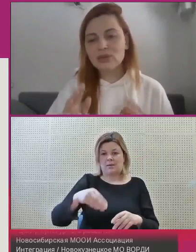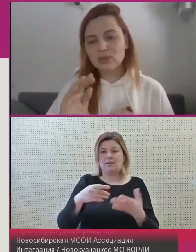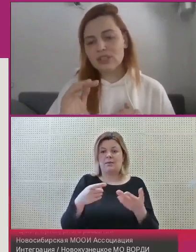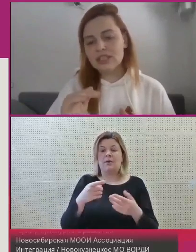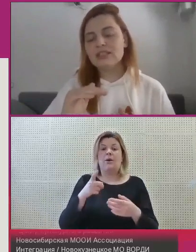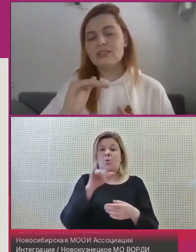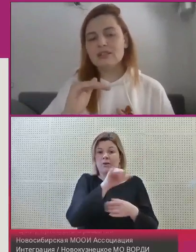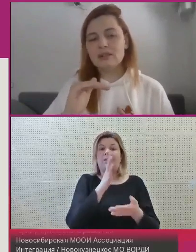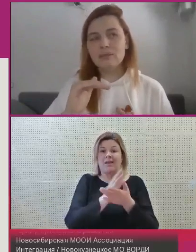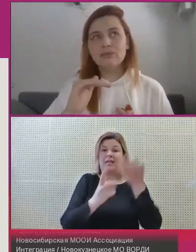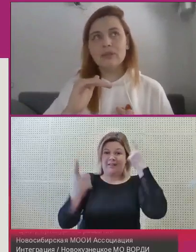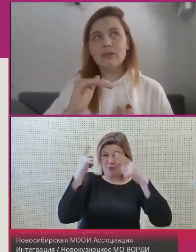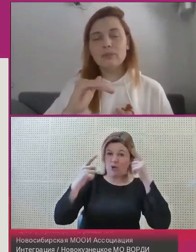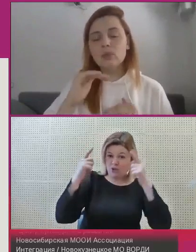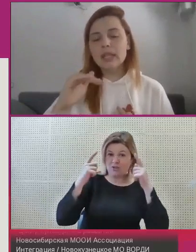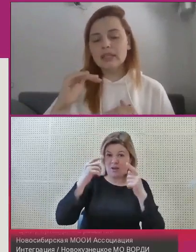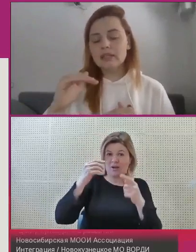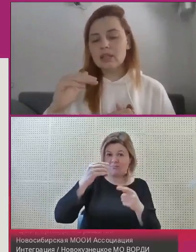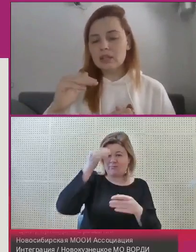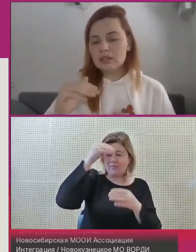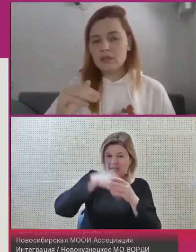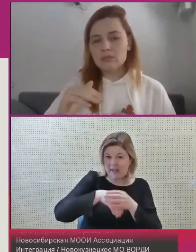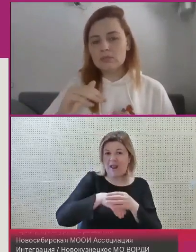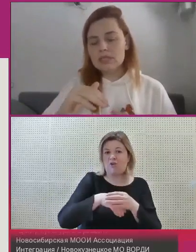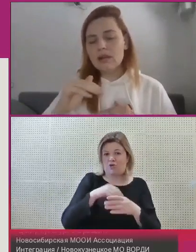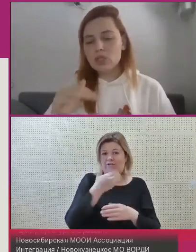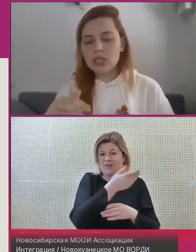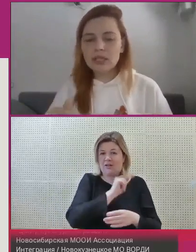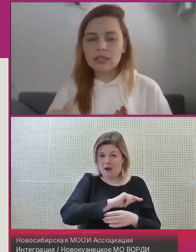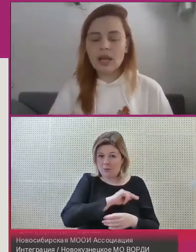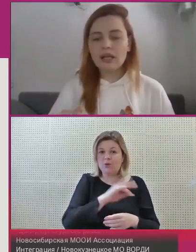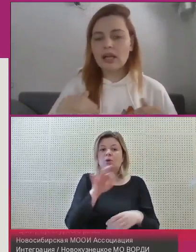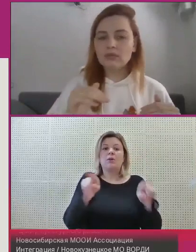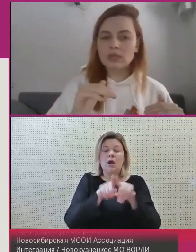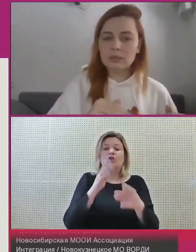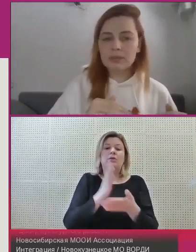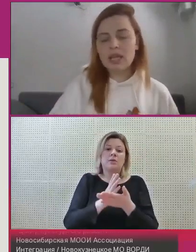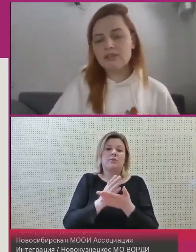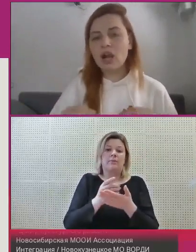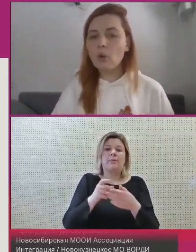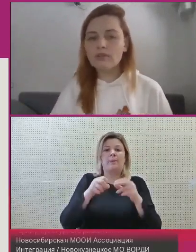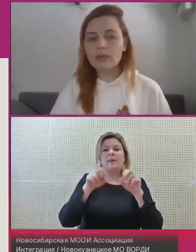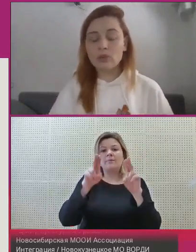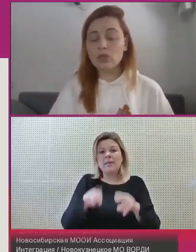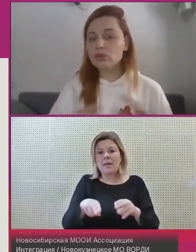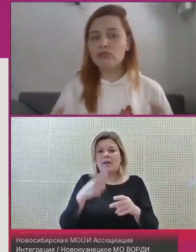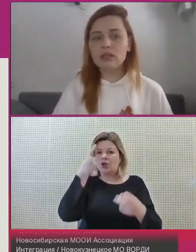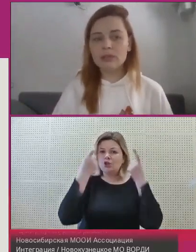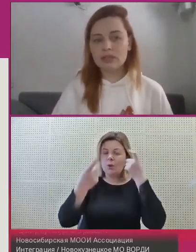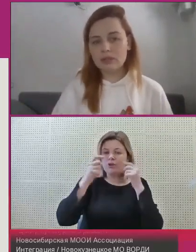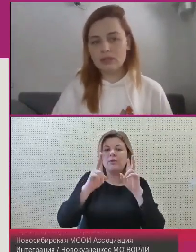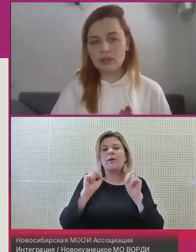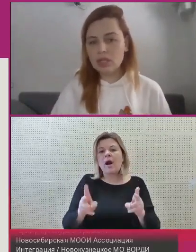составляющая есть, но есть пул таких там, сообщений, да, как вот это писать, в какое время. То есть это